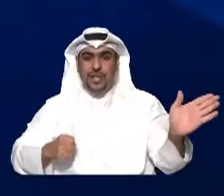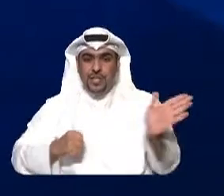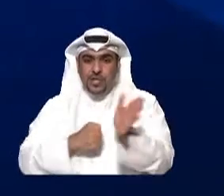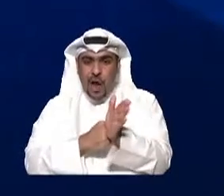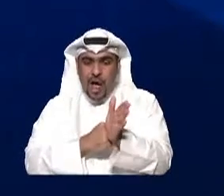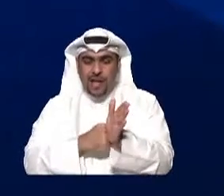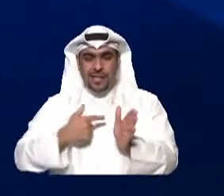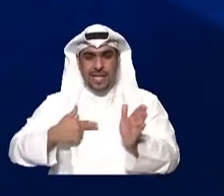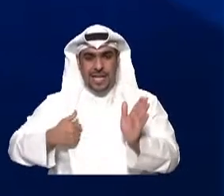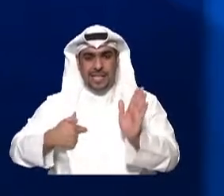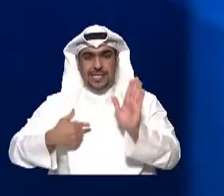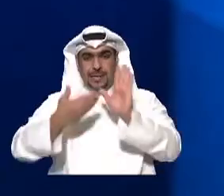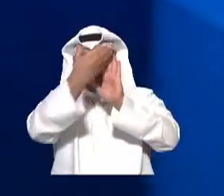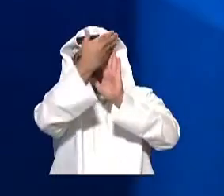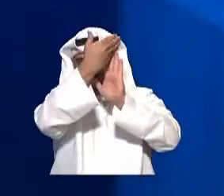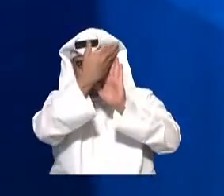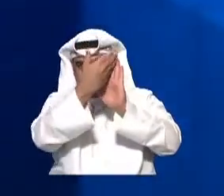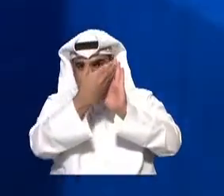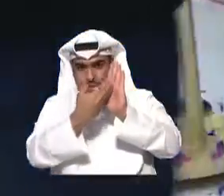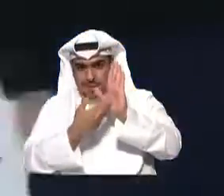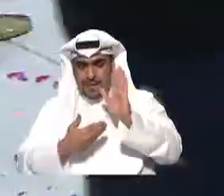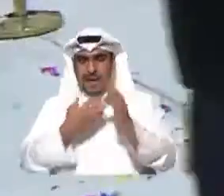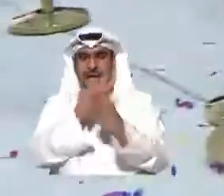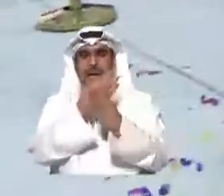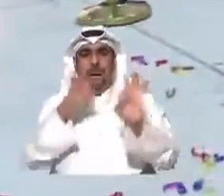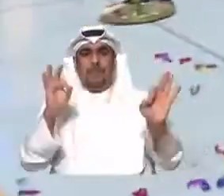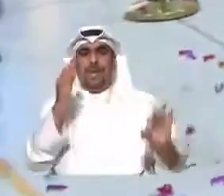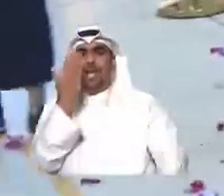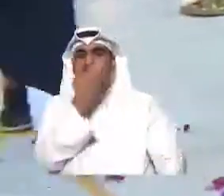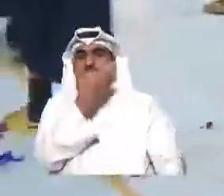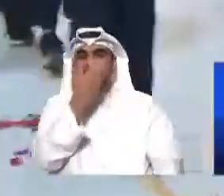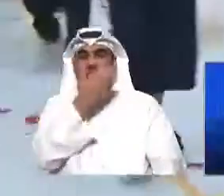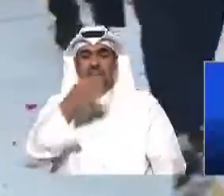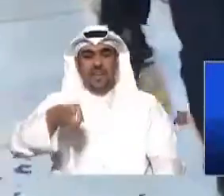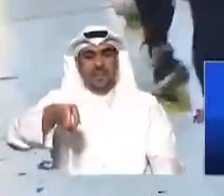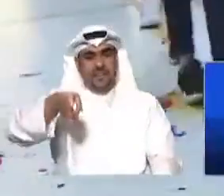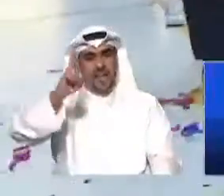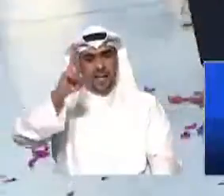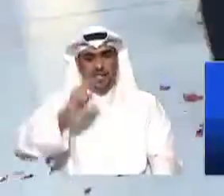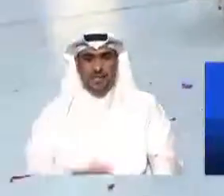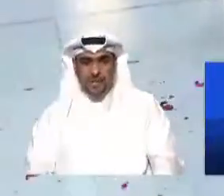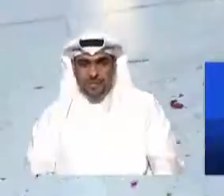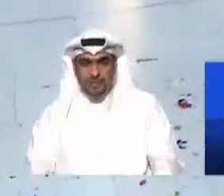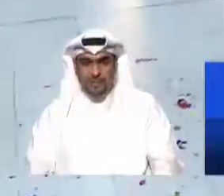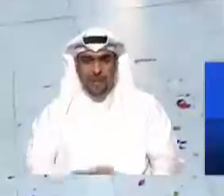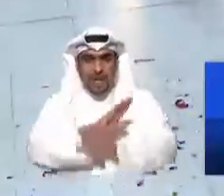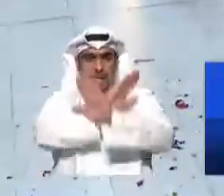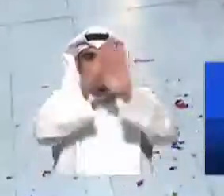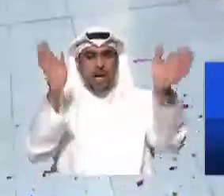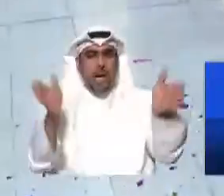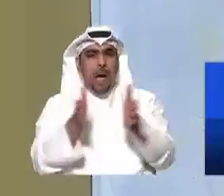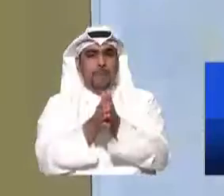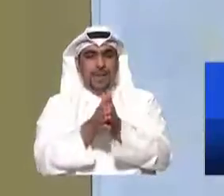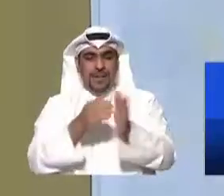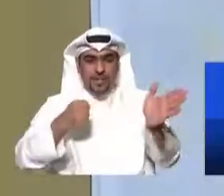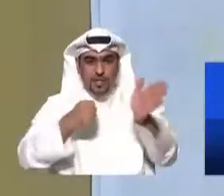2020-2021 وللمرحلة الثانوية للصف الثاني عشر بنسبة نجاح عامة بلغت